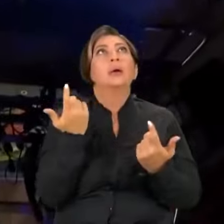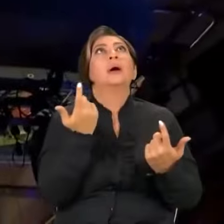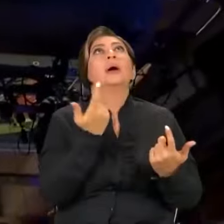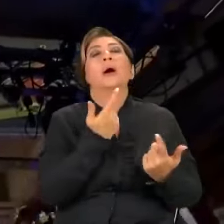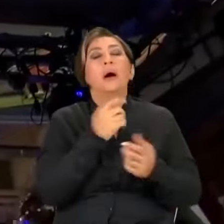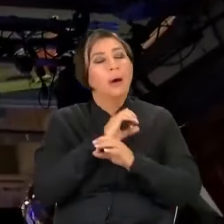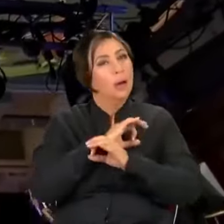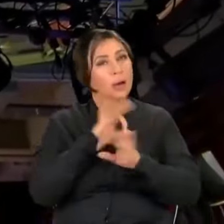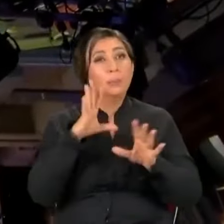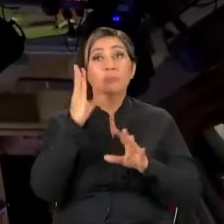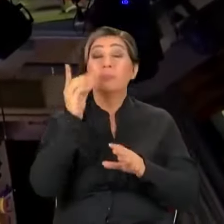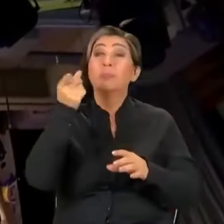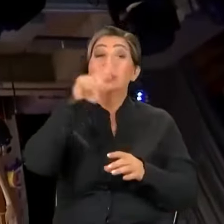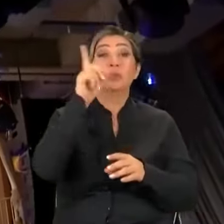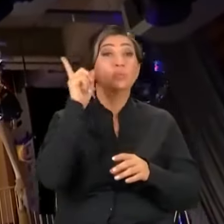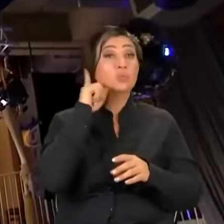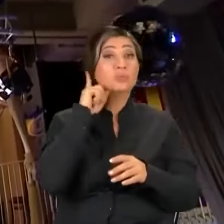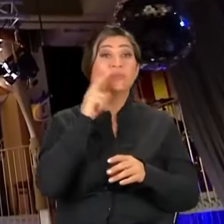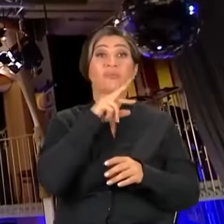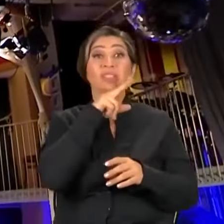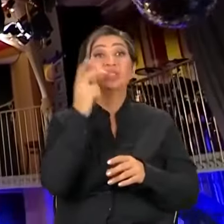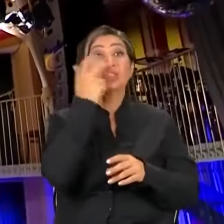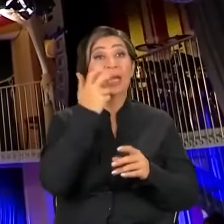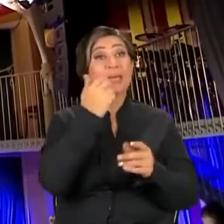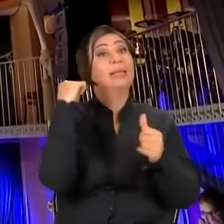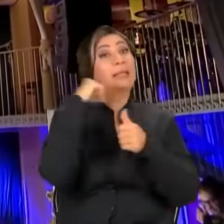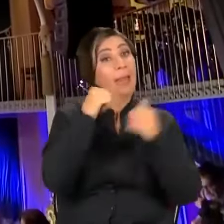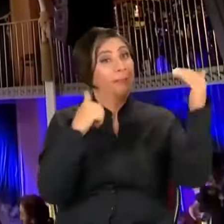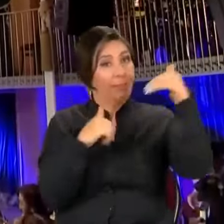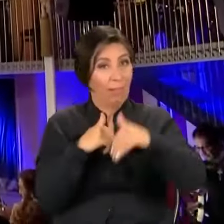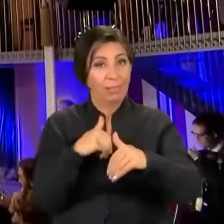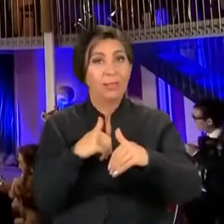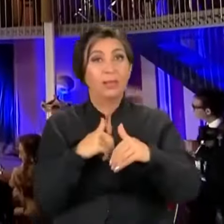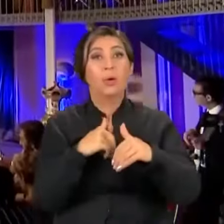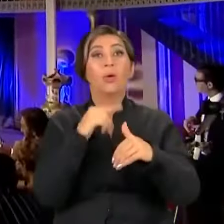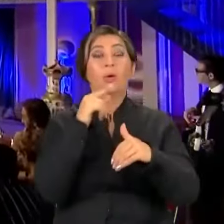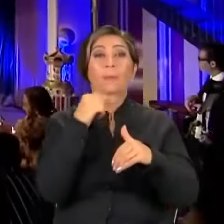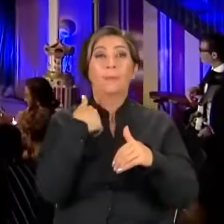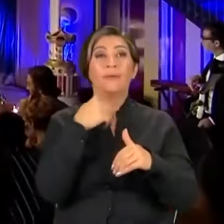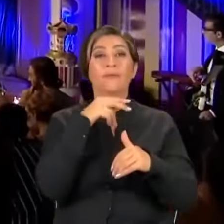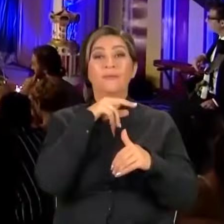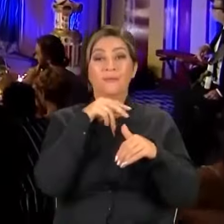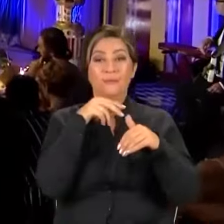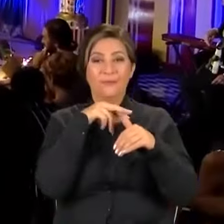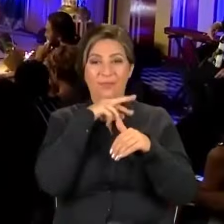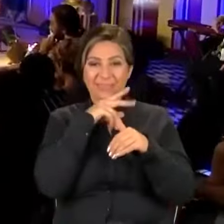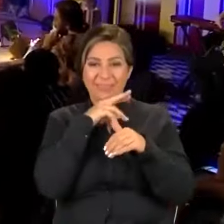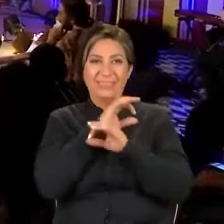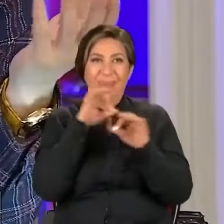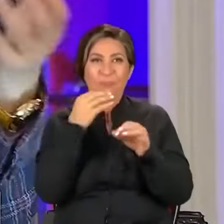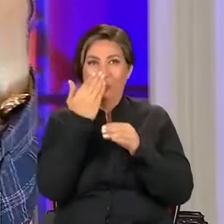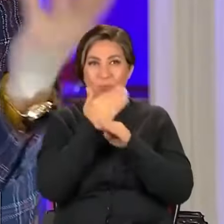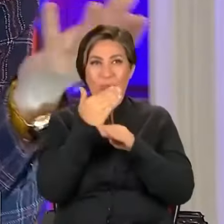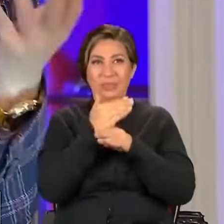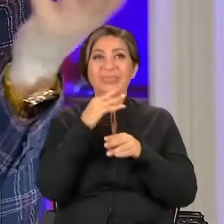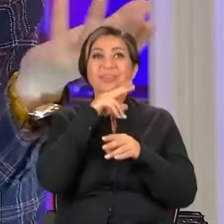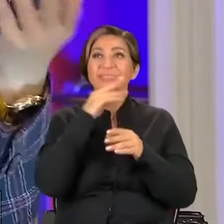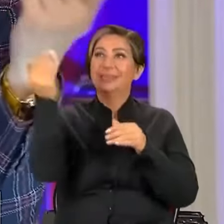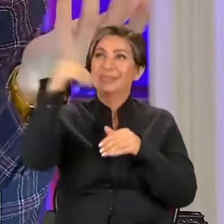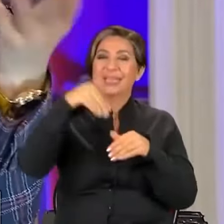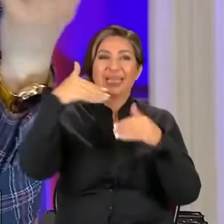etti. Başka bir çok önemli, dünyaca meşhur bir Fransız şarkıcı yine geldi. Ondan sonra ben frankofon olduğum için Fransızları bana getiriyorlar